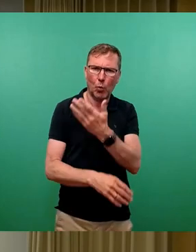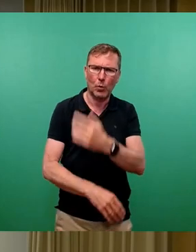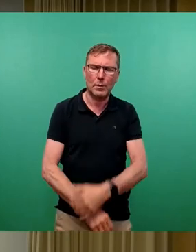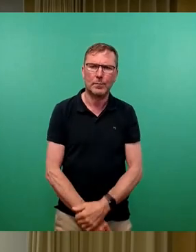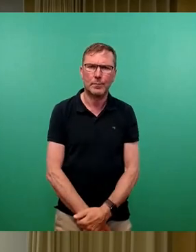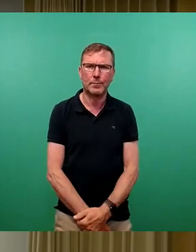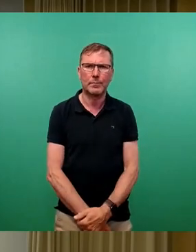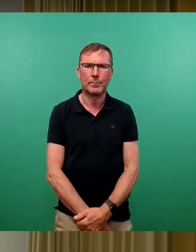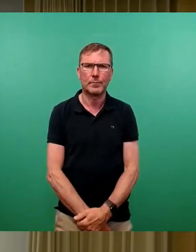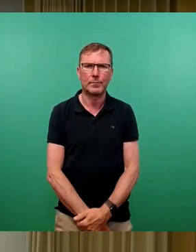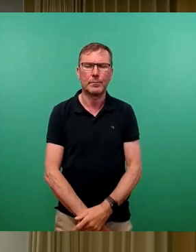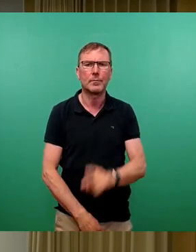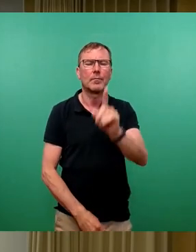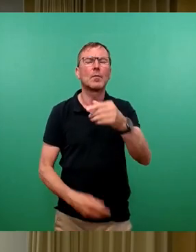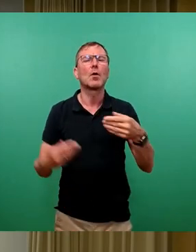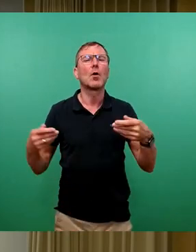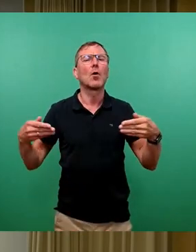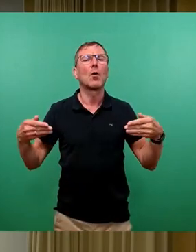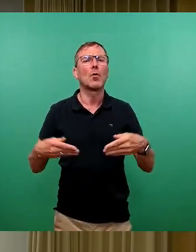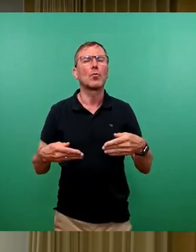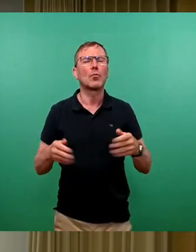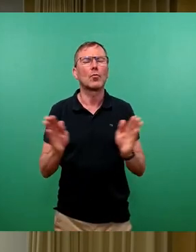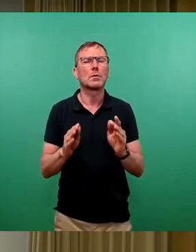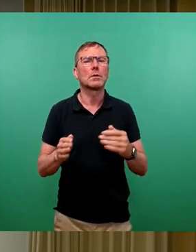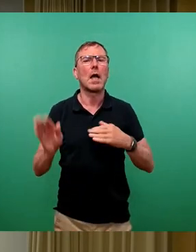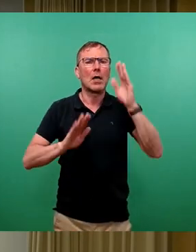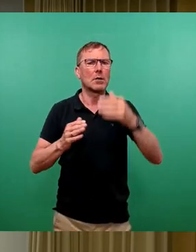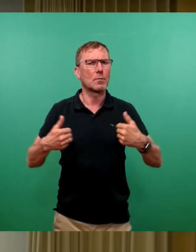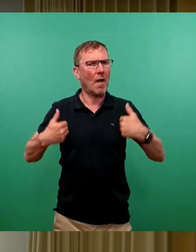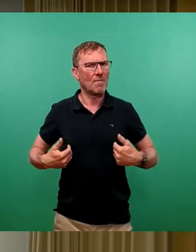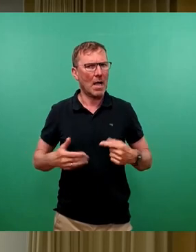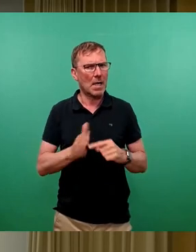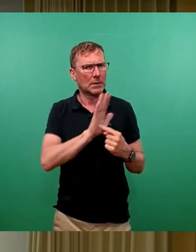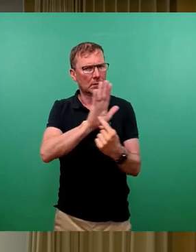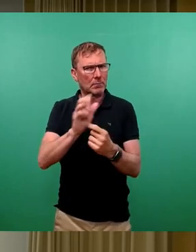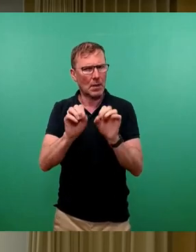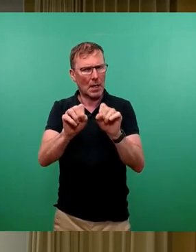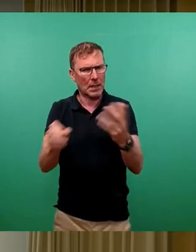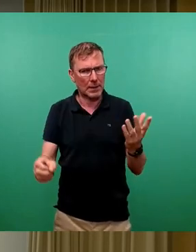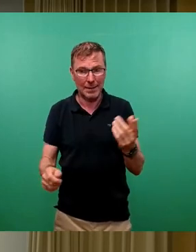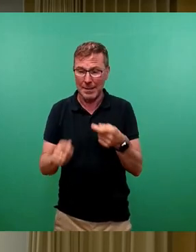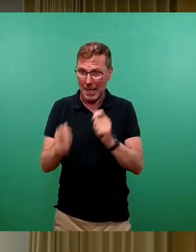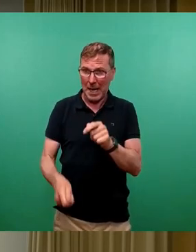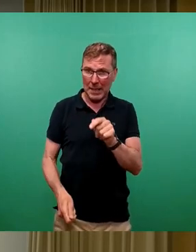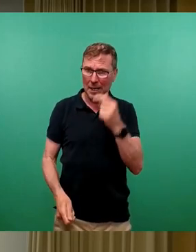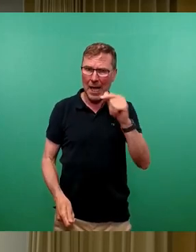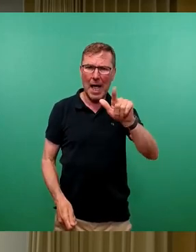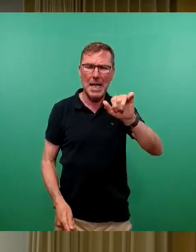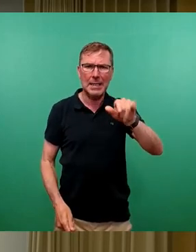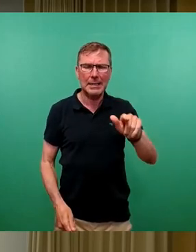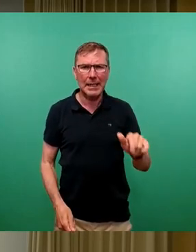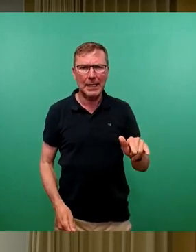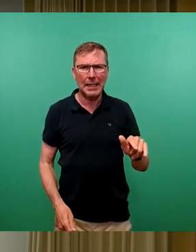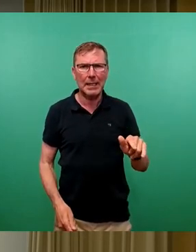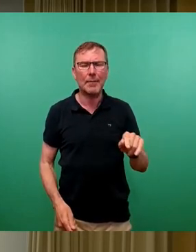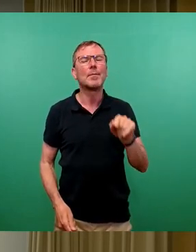Ich will kurz das Abstimmungsverhalten erläutern. Dieser Antrag, den Herr Lichti gestellt hat, das war ja der,